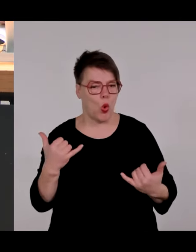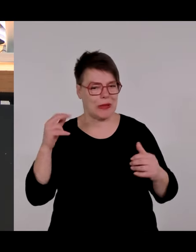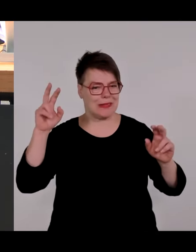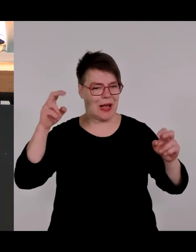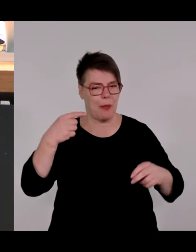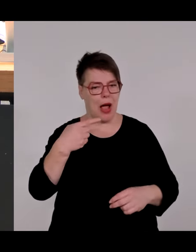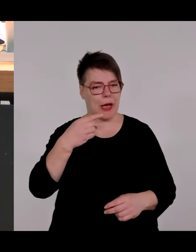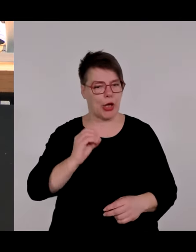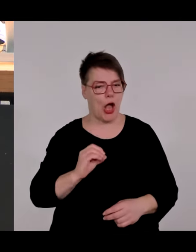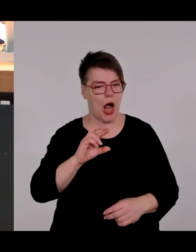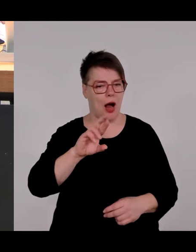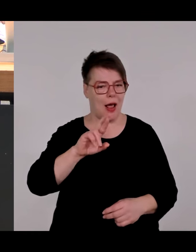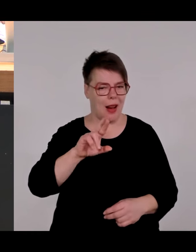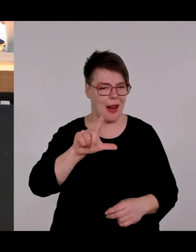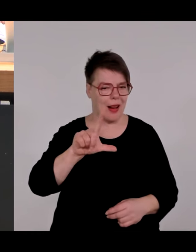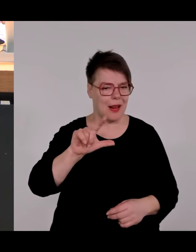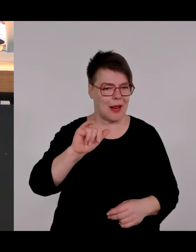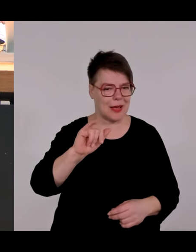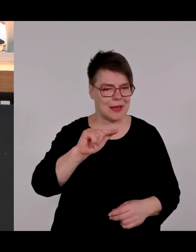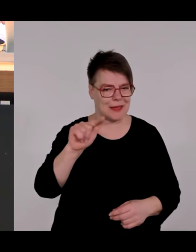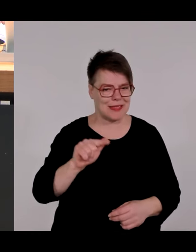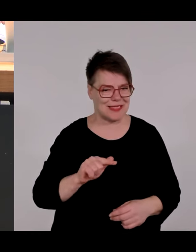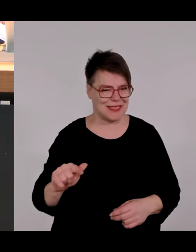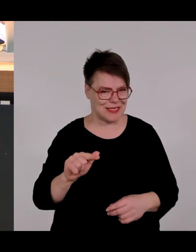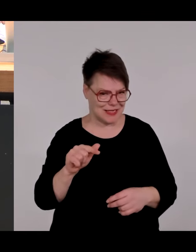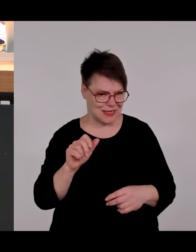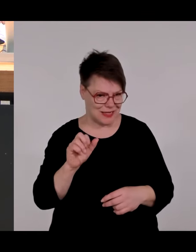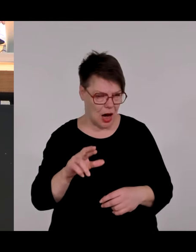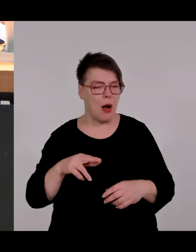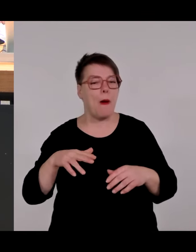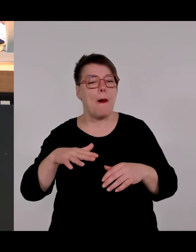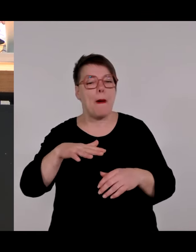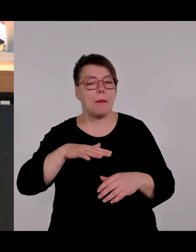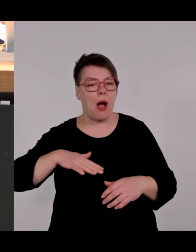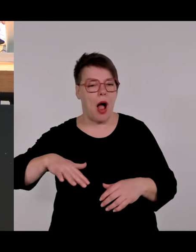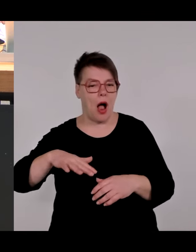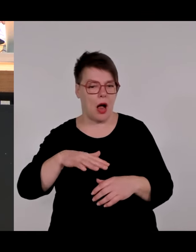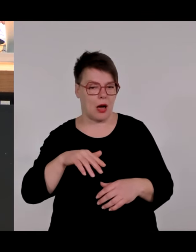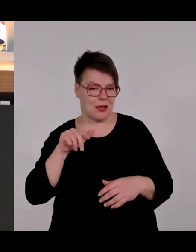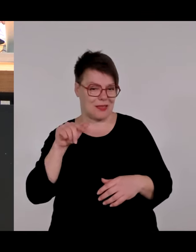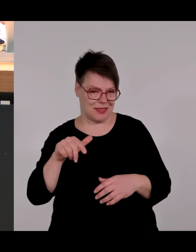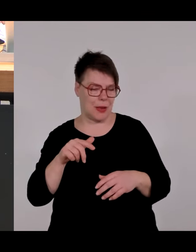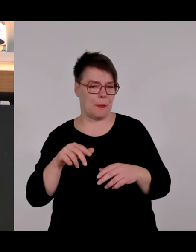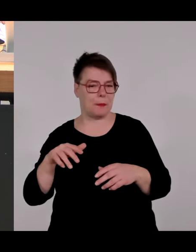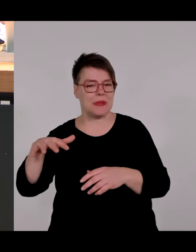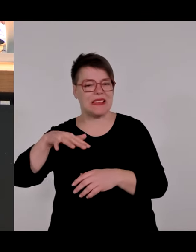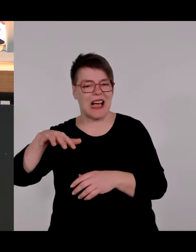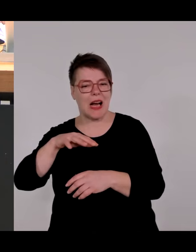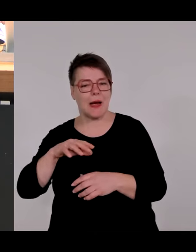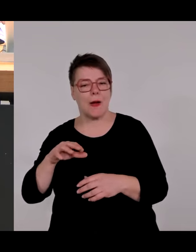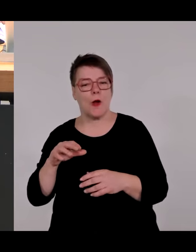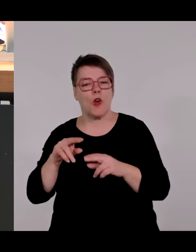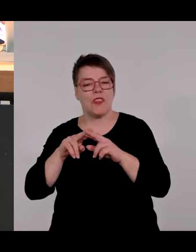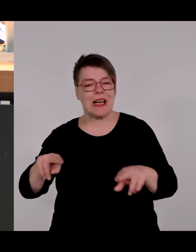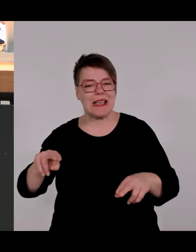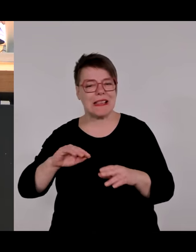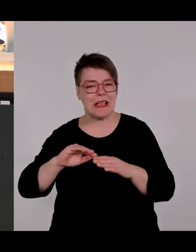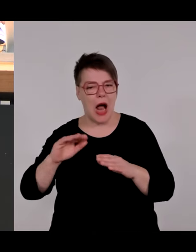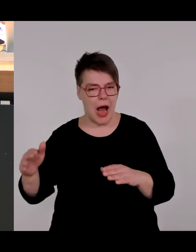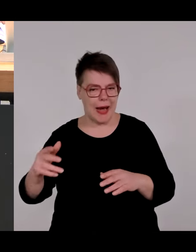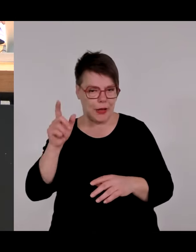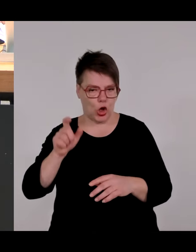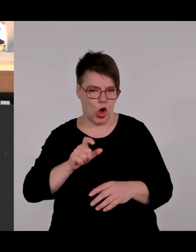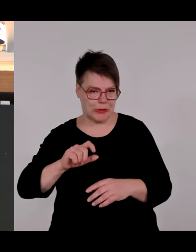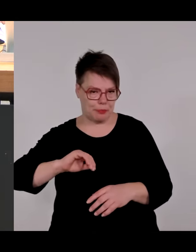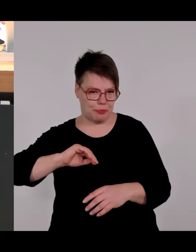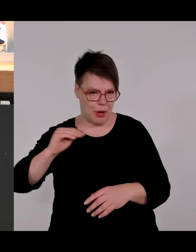Fail-Bezirk oder Failed District. Warum das so ist, darauf komme ich nachher noch. Und es ist ja jetzt